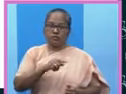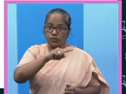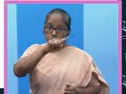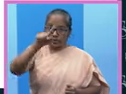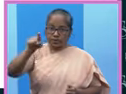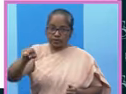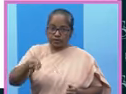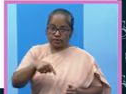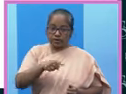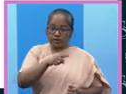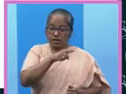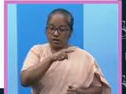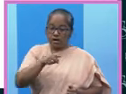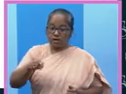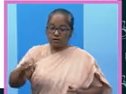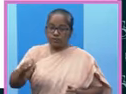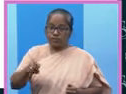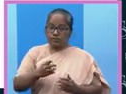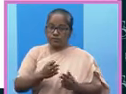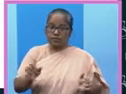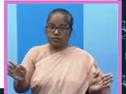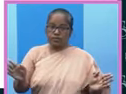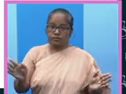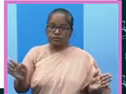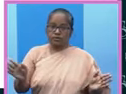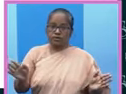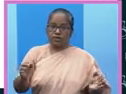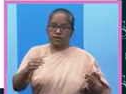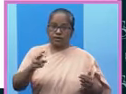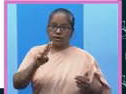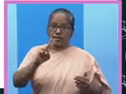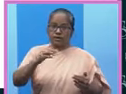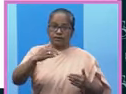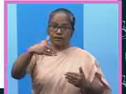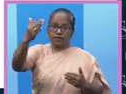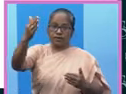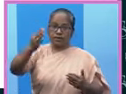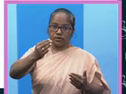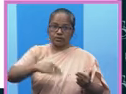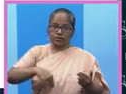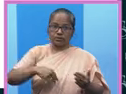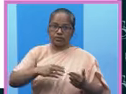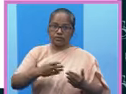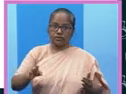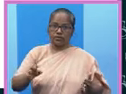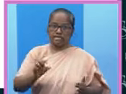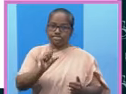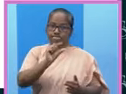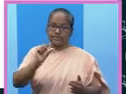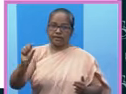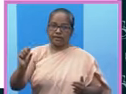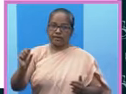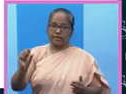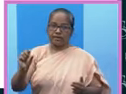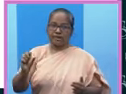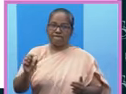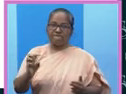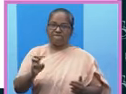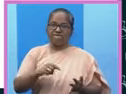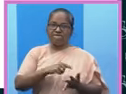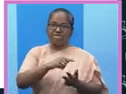ஒரு வட்டத்தை நான் கொண்டு பிரிக்கும் பொழுது இரண்டு பிரிவுகள் நமக்கு கிடைக்குது. இதற்கு பேர் தான் என்ன அப்படின்னா